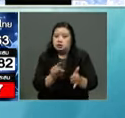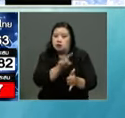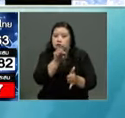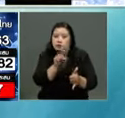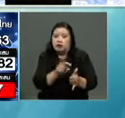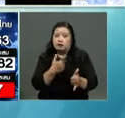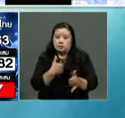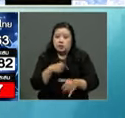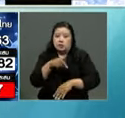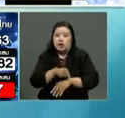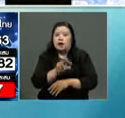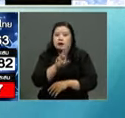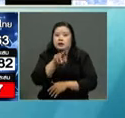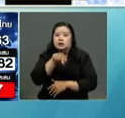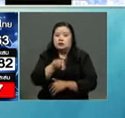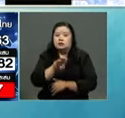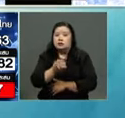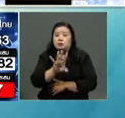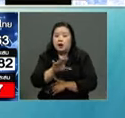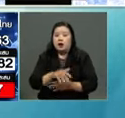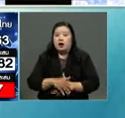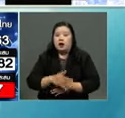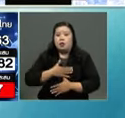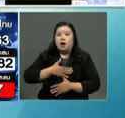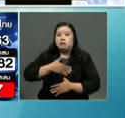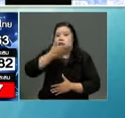นนะครับเราพบนะครับว่าจะเกิดมีผู้ที่มีความเสี่ยงสัมผัสสูงเข้ามาในตอนที่ประมาณ12:45น